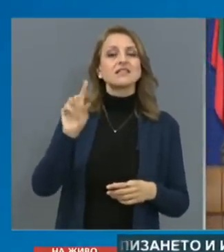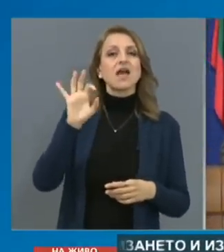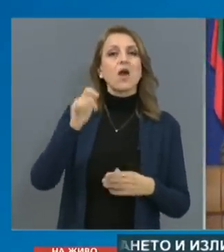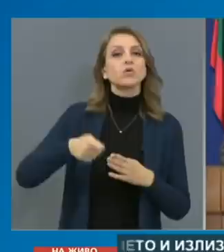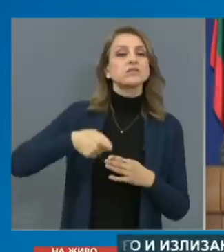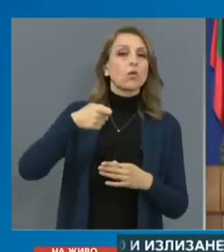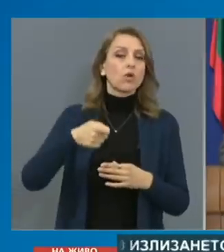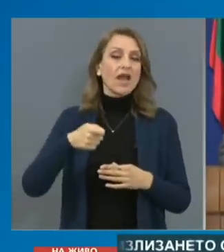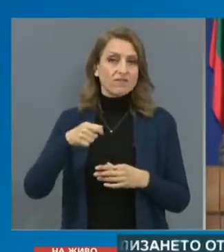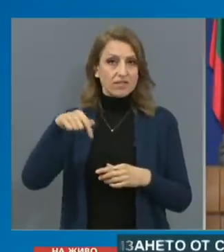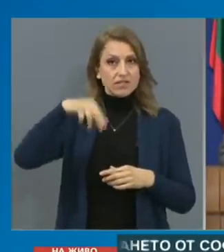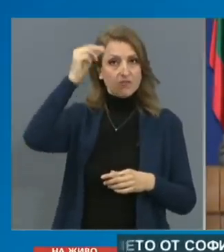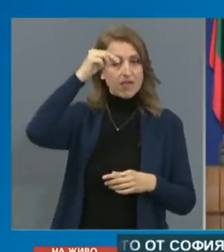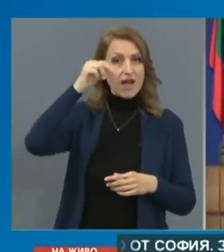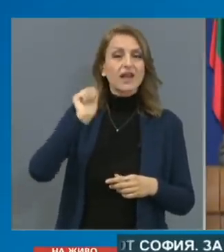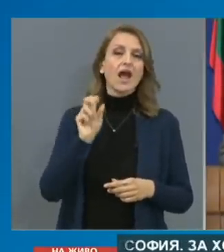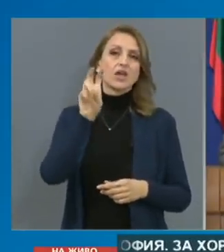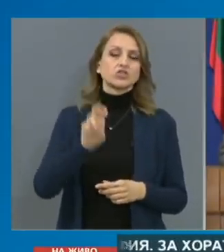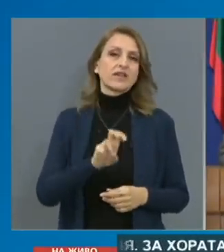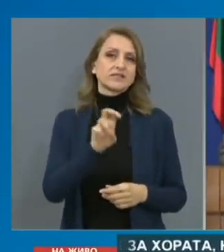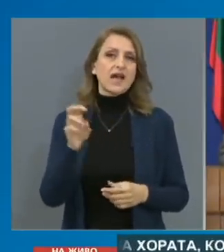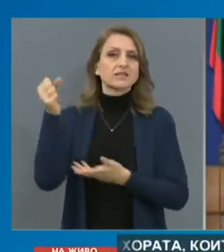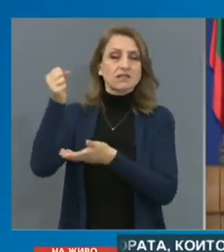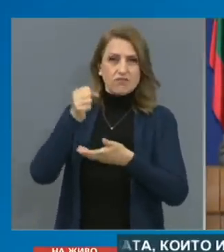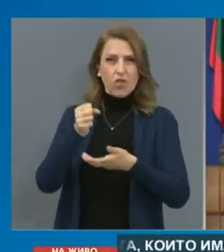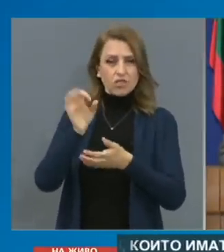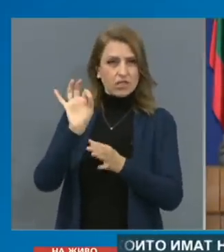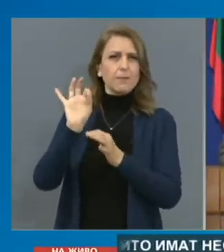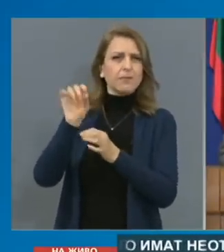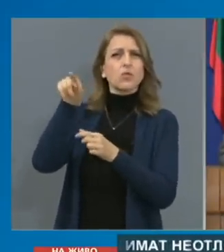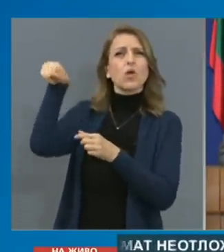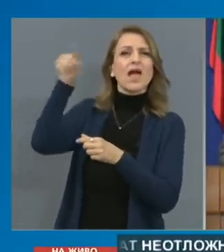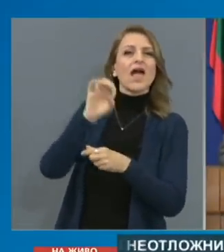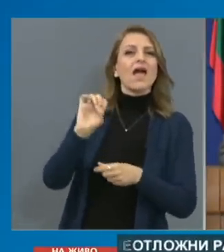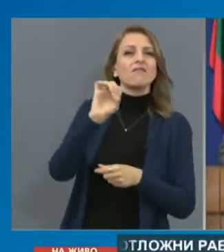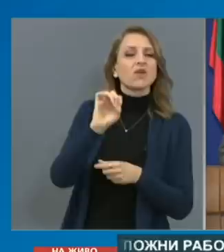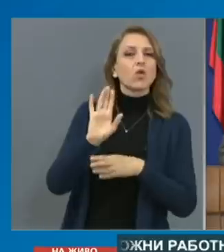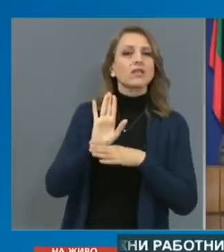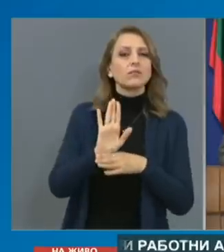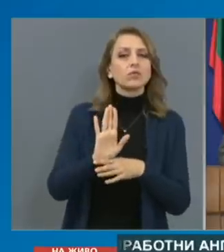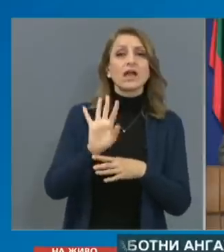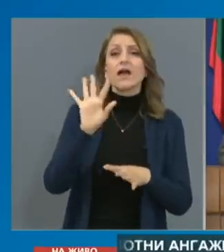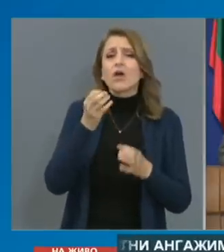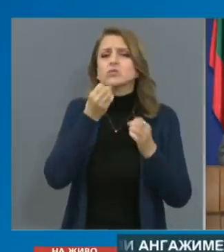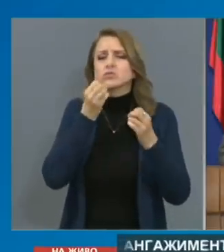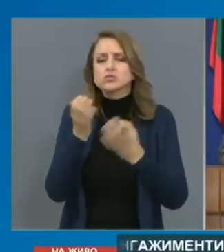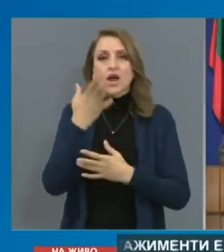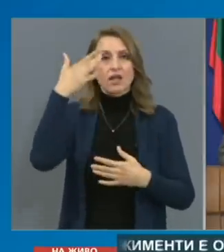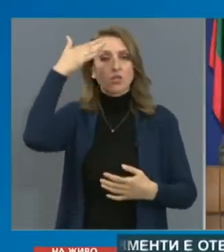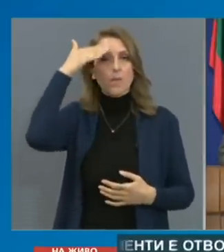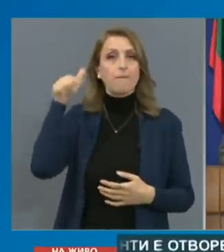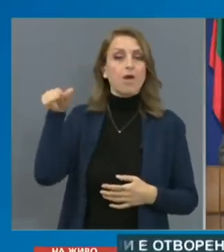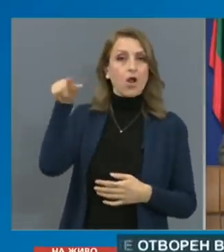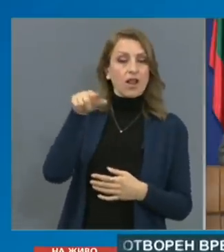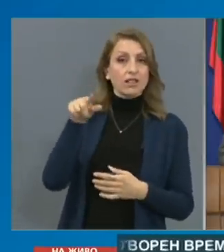фонд швейцарски. Ако не дай си Боже някой закъса и се разболее, и попадне в болница,